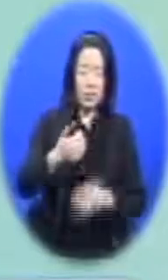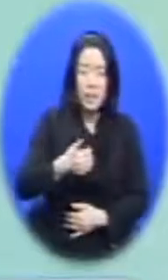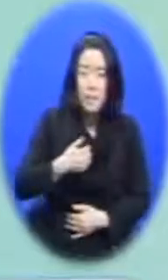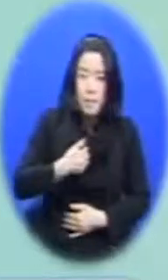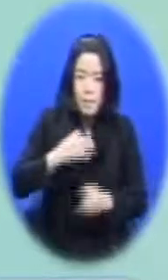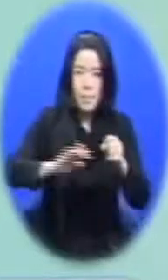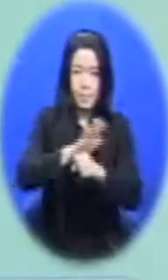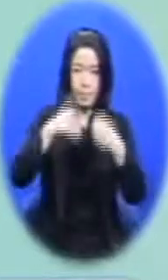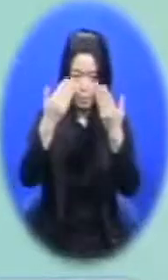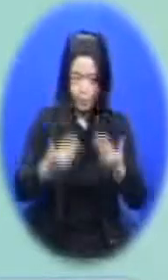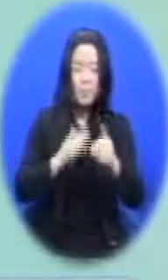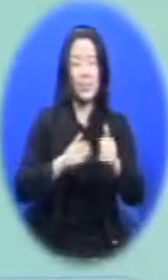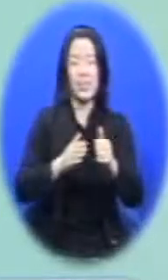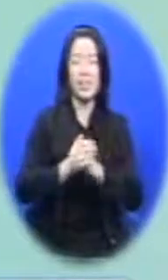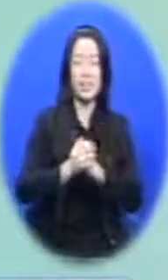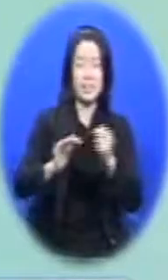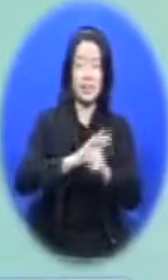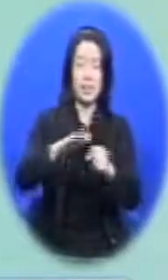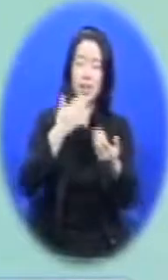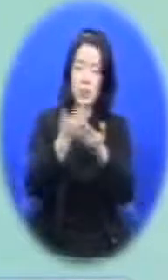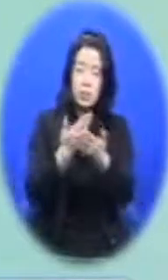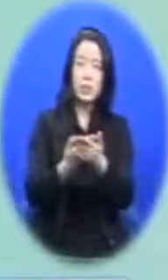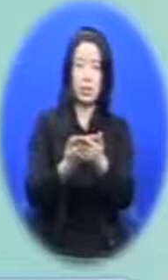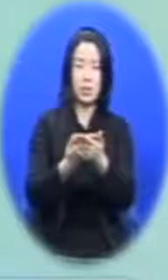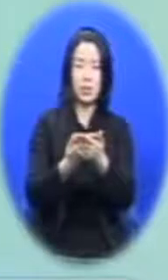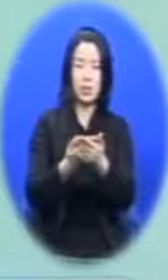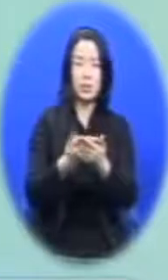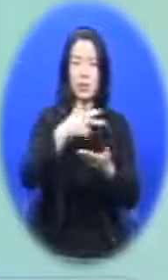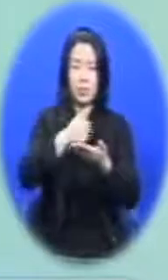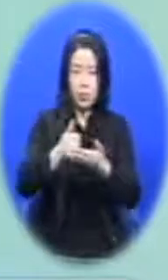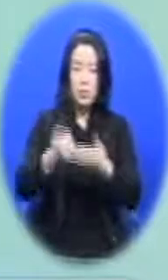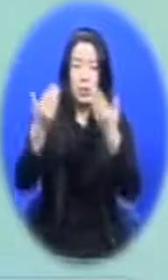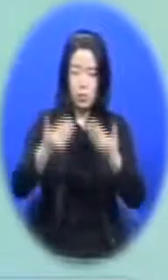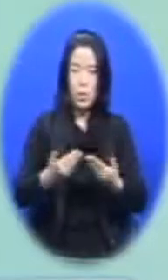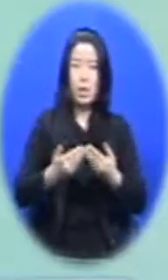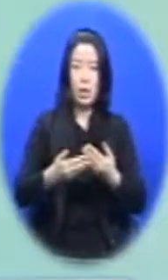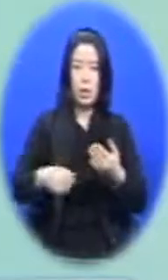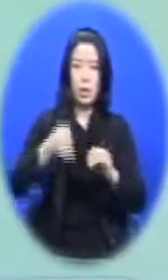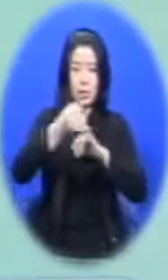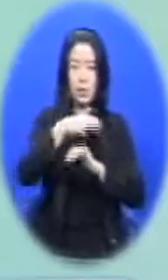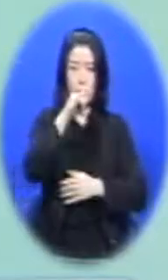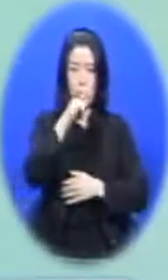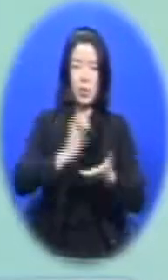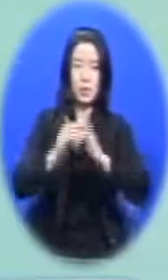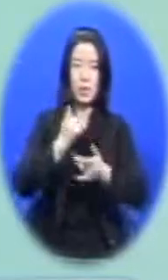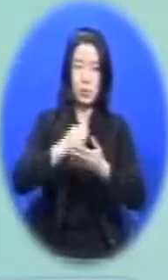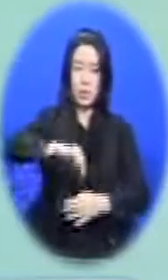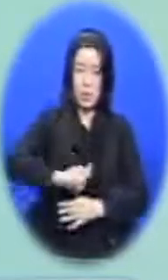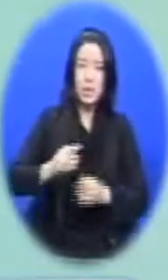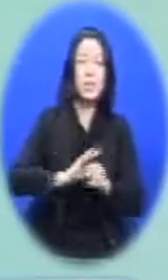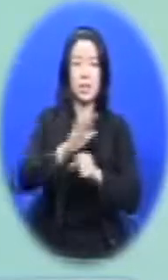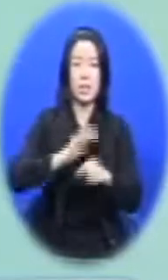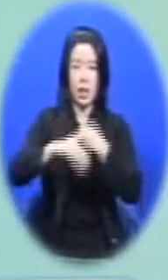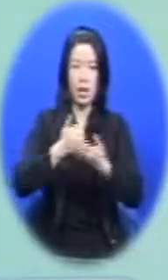사랑을 주세요. 사랑을 주셔야 된다고, 주님이 주시겠다고 하셨고 예수님 자신이 사랑이시니,